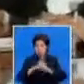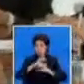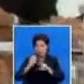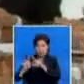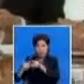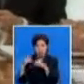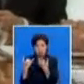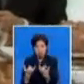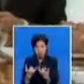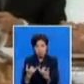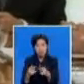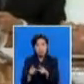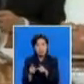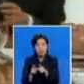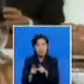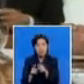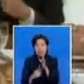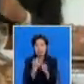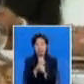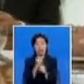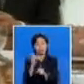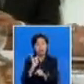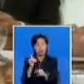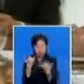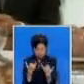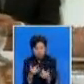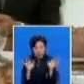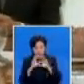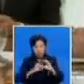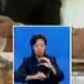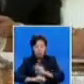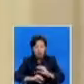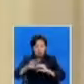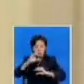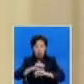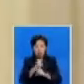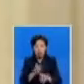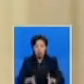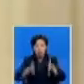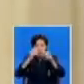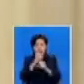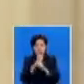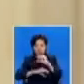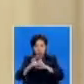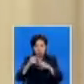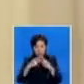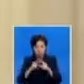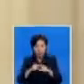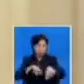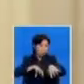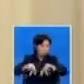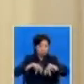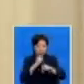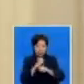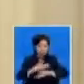ขายังไม่ได้ประกอบเขายังไม่ได้จะประกอบการเขาเพียงแต่อยู่ในช่วงการก่อสร้างนะฮะทีนี้เวลาก่อสร้างมันหยุดชะงักเนี่ยมันก็กระทบใช่ไหม